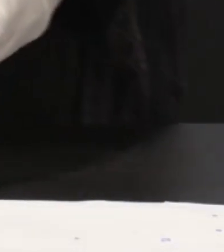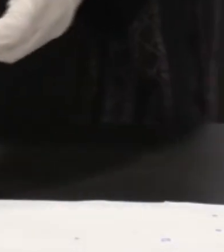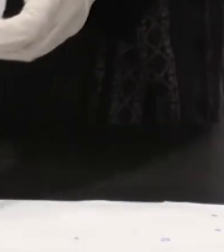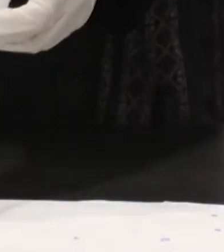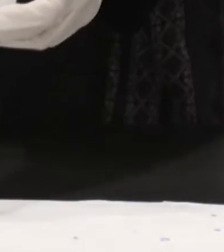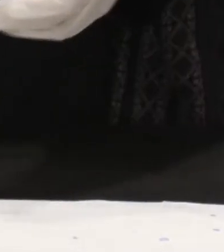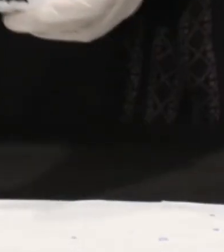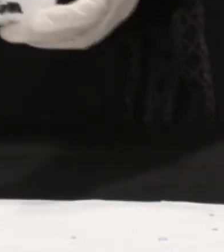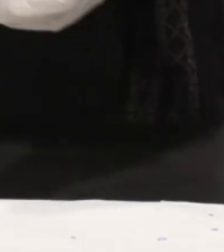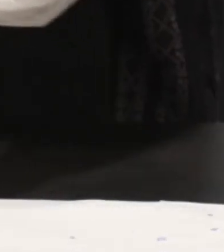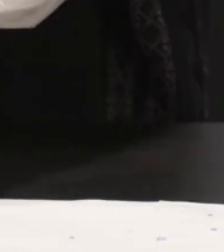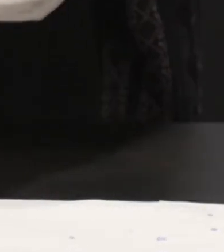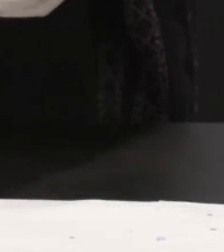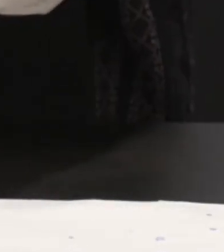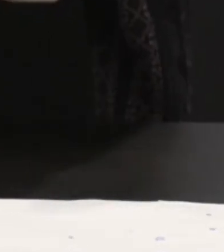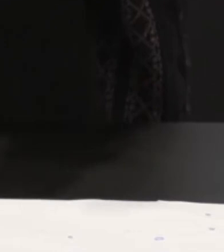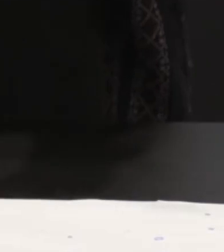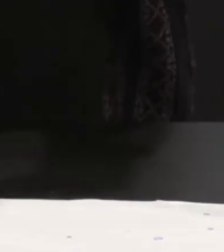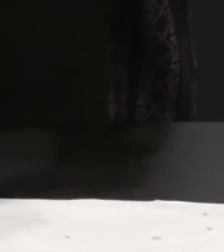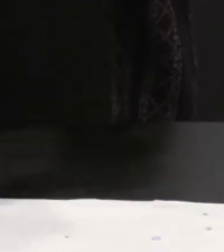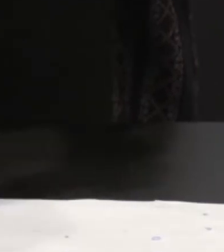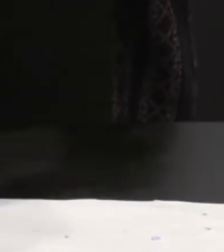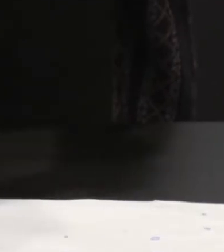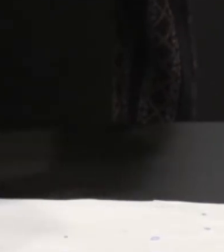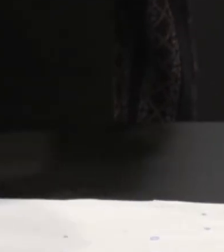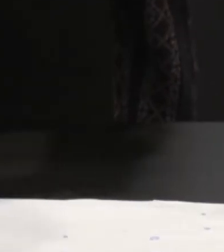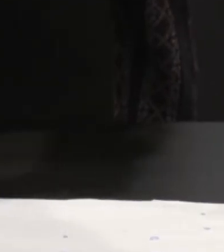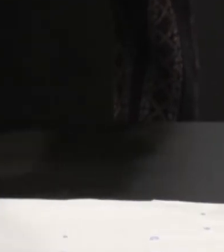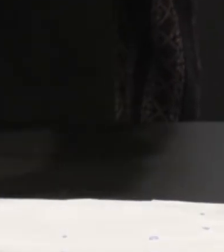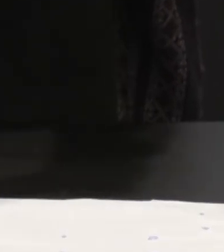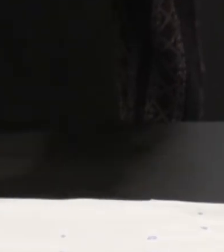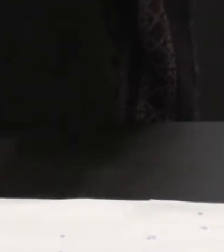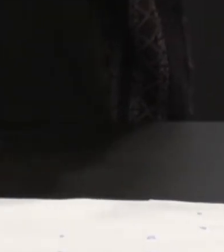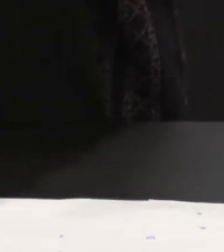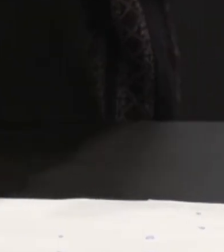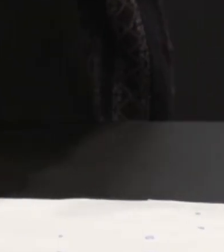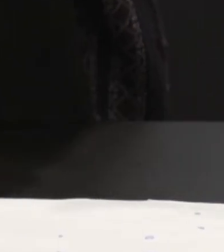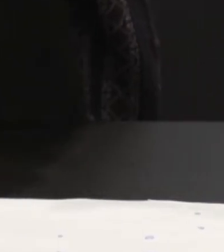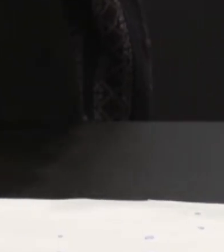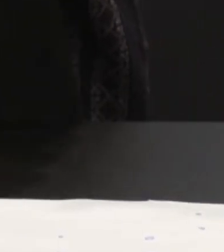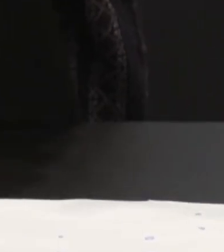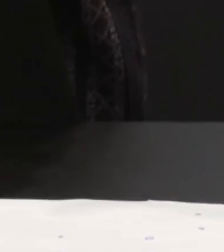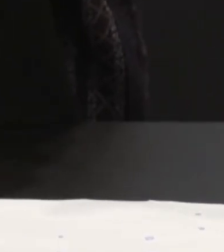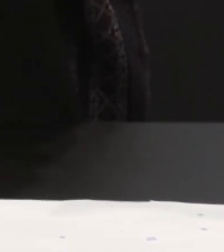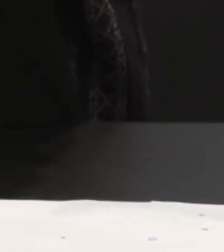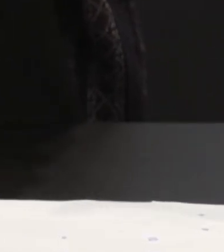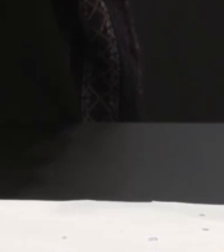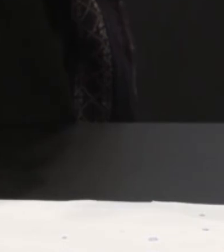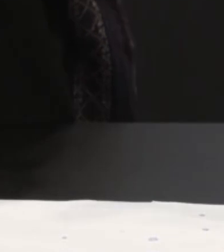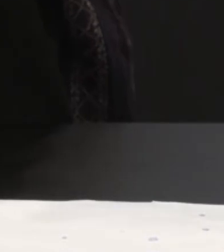بنابض كيف تعمل بنابض سنرى الان ايضا استخدمت ساعه ايقاف تستطيع انت ان تستخدم ساعه جوالك او